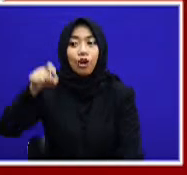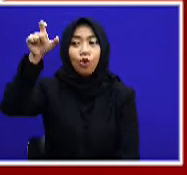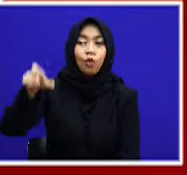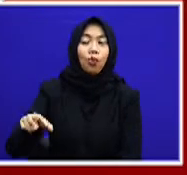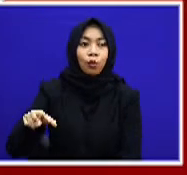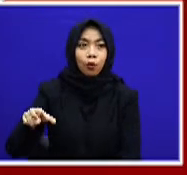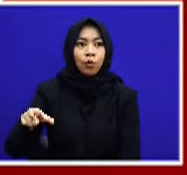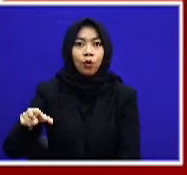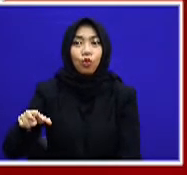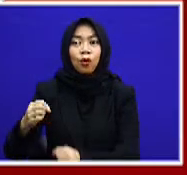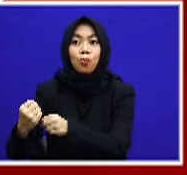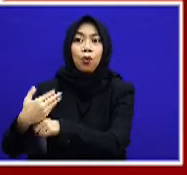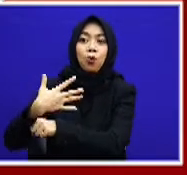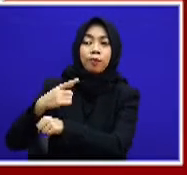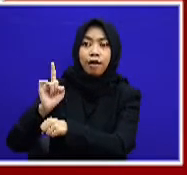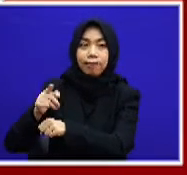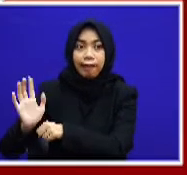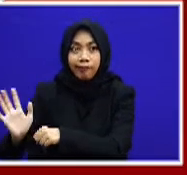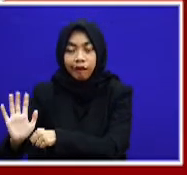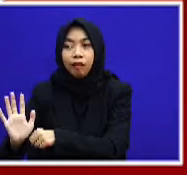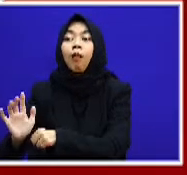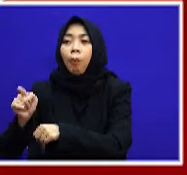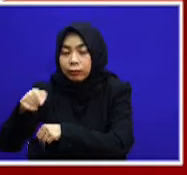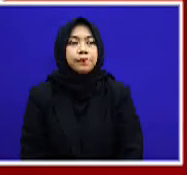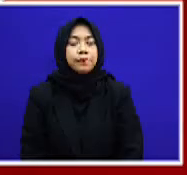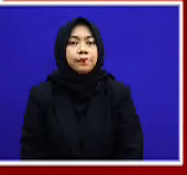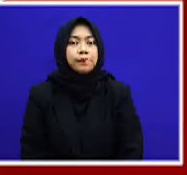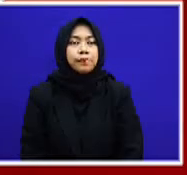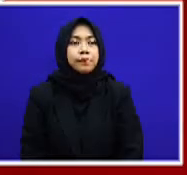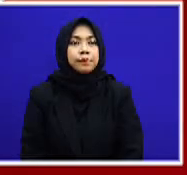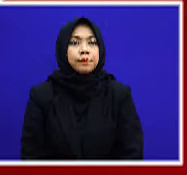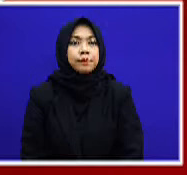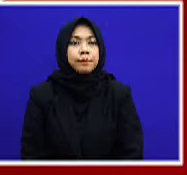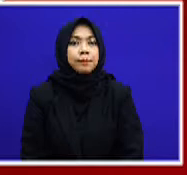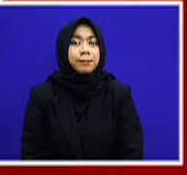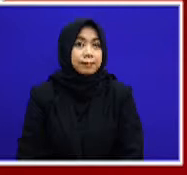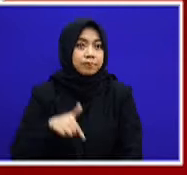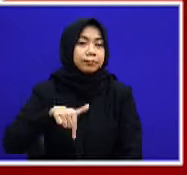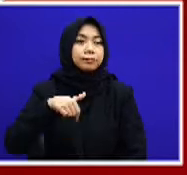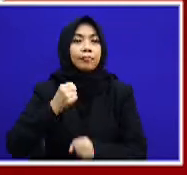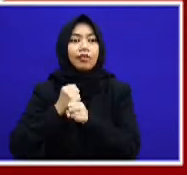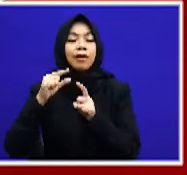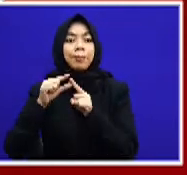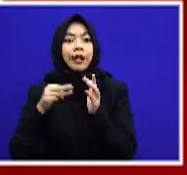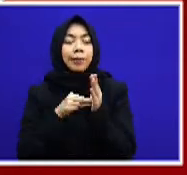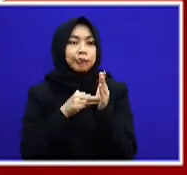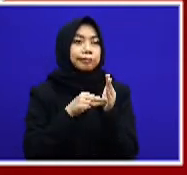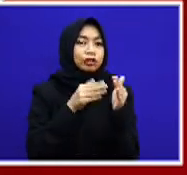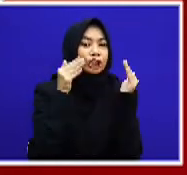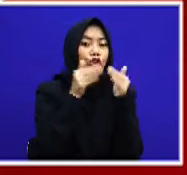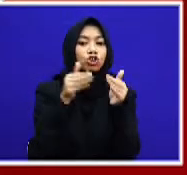dampak dari pandemi COVID ini mulai dari hulu sampai ke hilir. JPM menggarap beberapa klaster ya, jadi